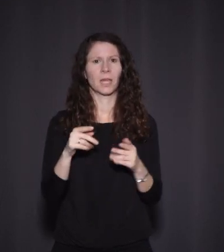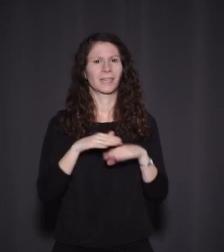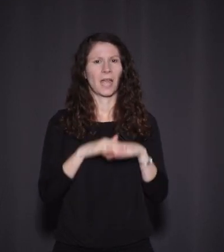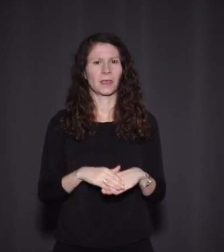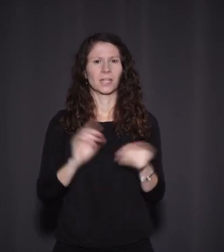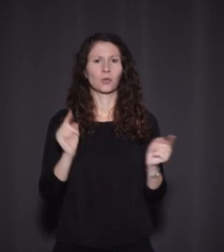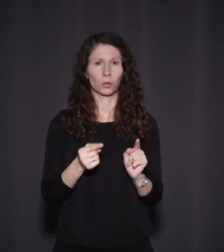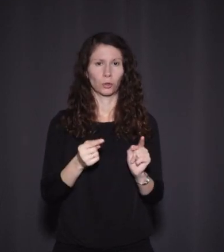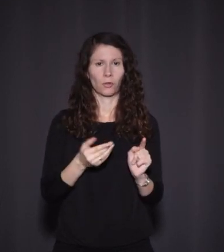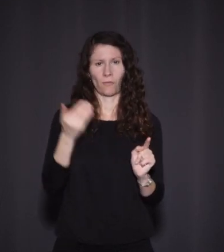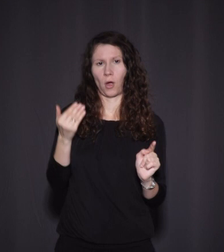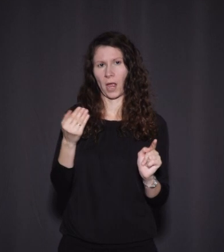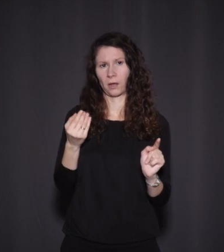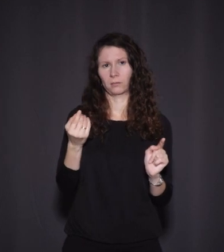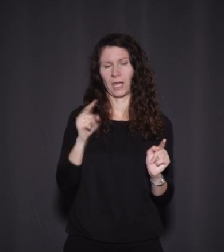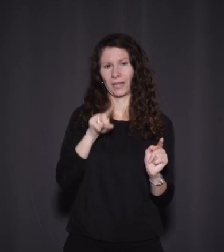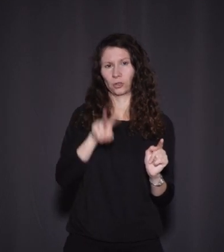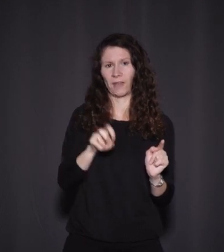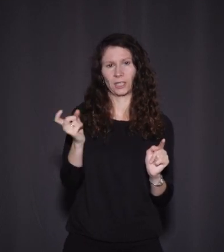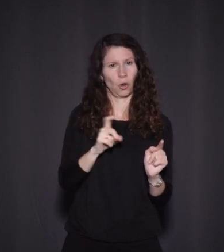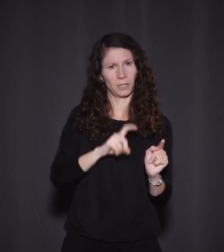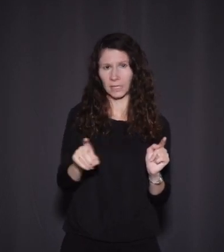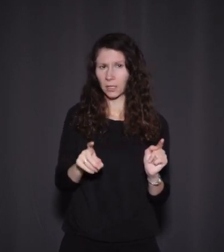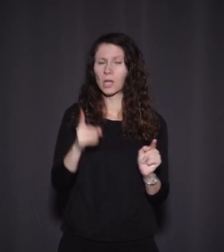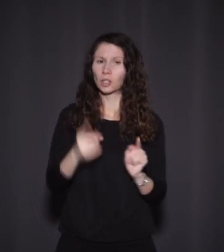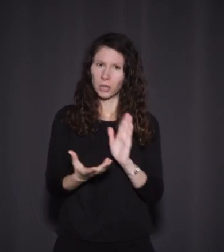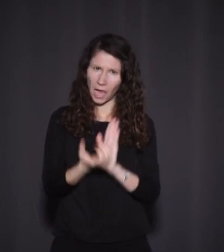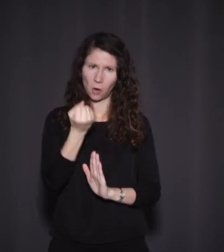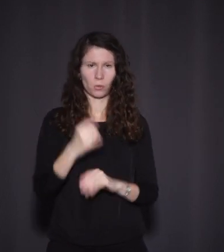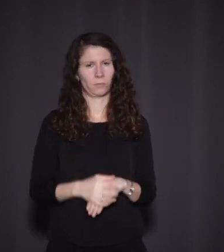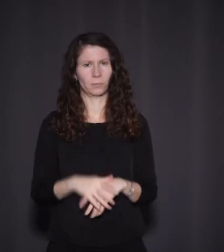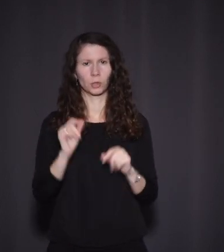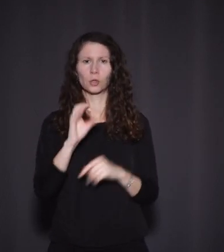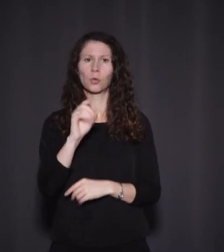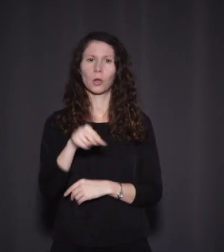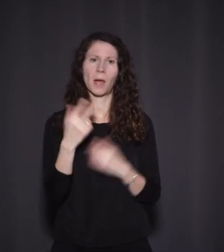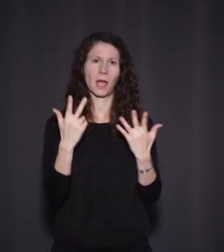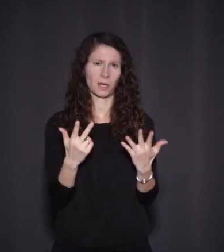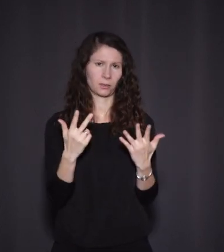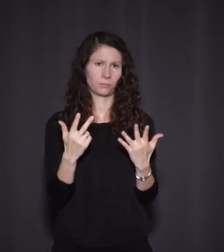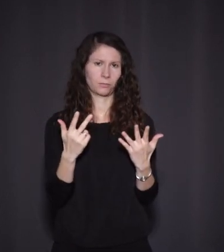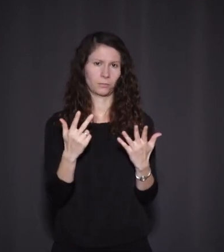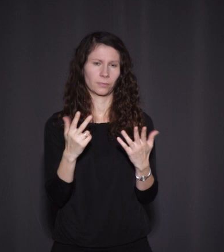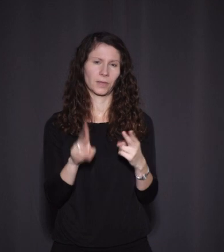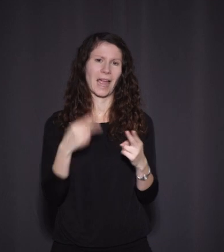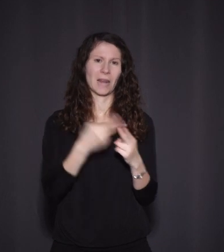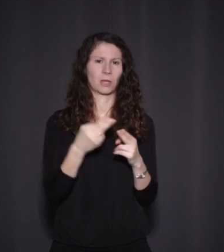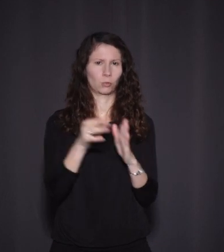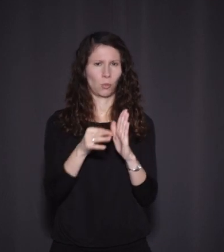in 21 ausgeblieben ist, nachgeholt werden. Das sind konkret 0,8